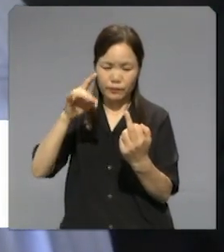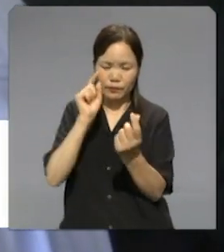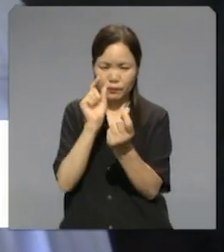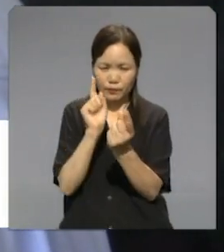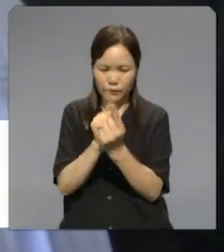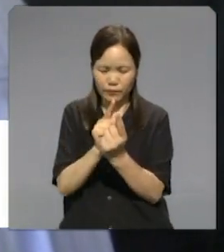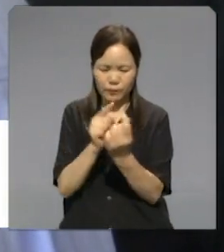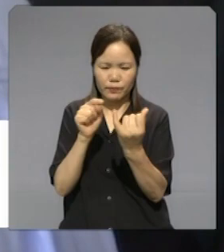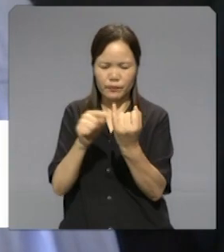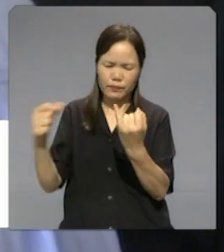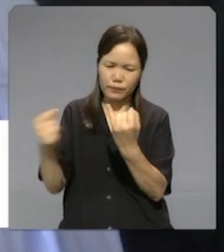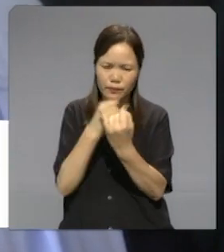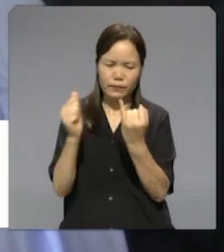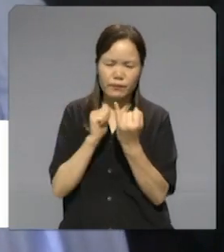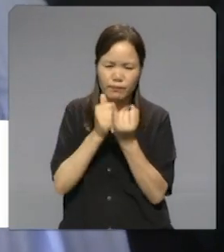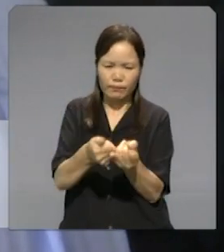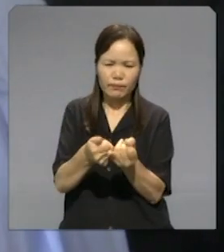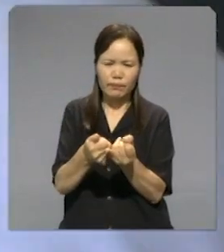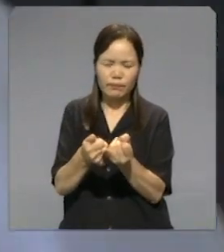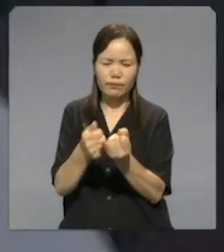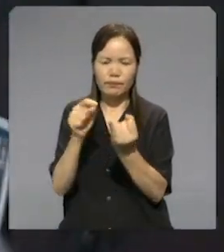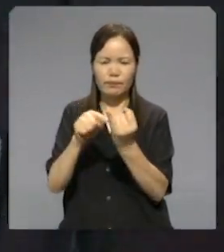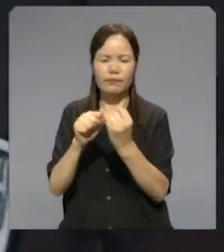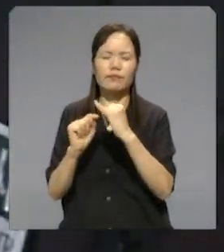때리고 성폭행해 숨지게 한 피의자입니다.